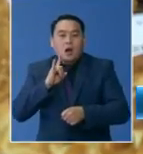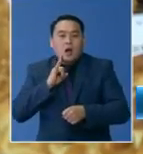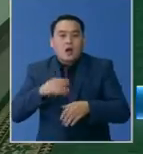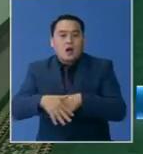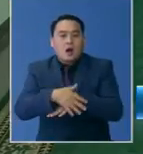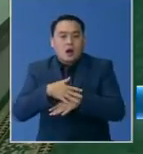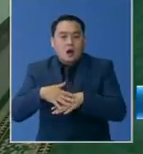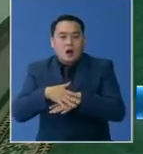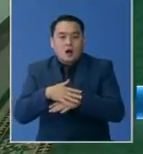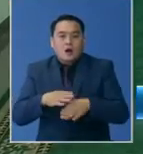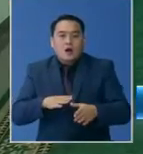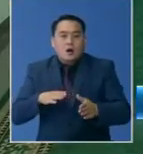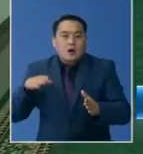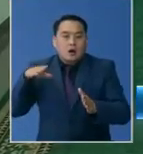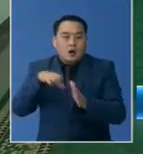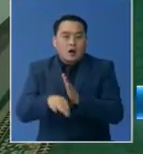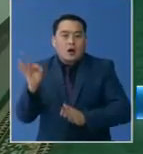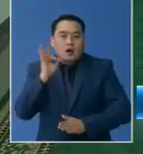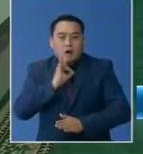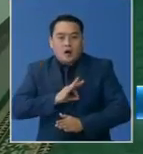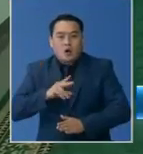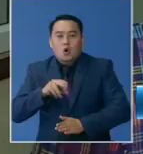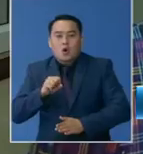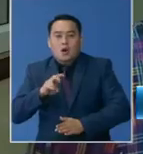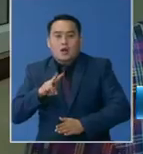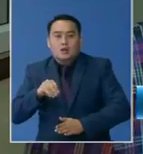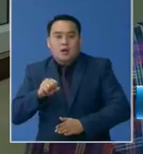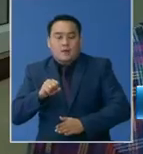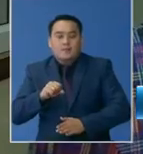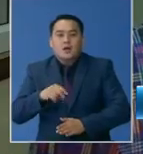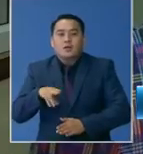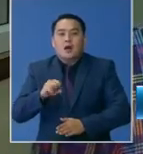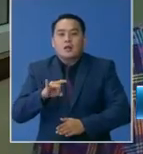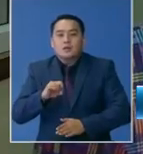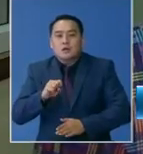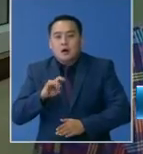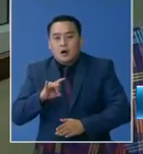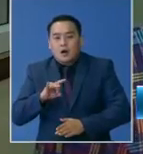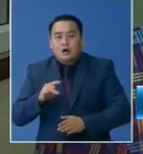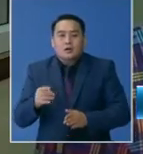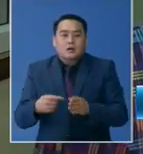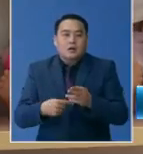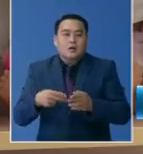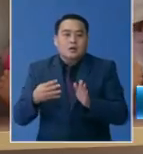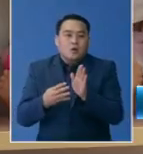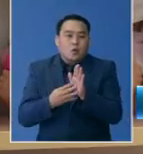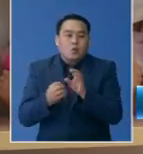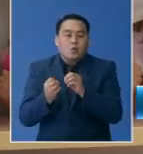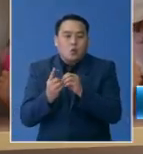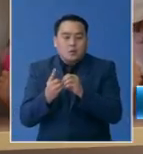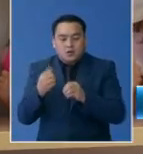үлес қосып жатыр. Солардың бірі Күләнда Батырбекова. Ол Талғар ауданының тумасы. 2009-2011